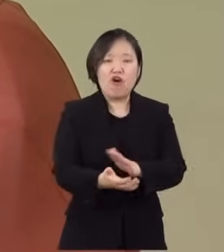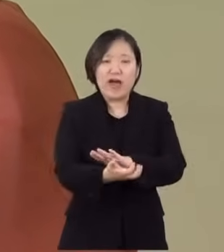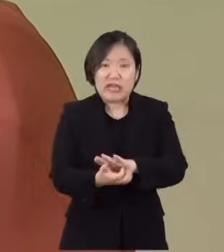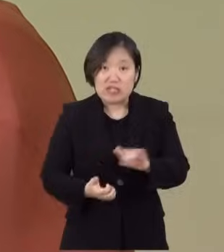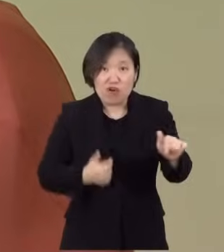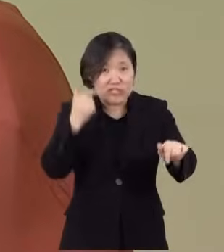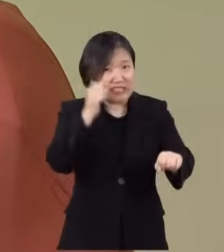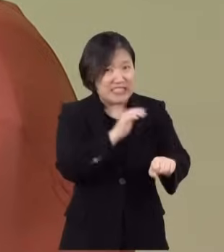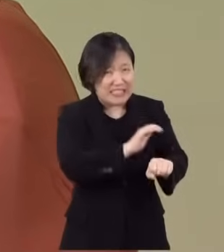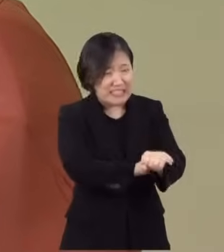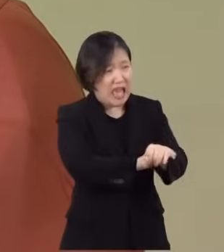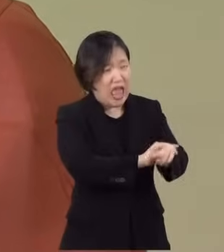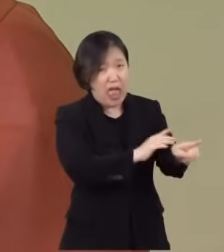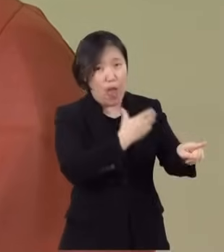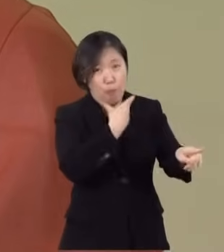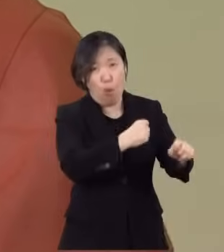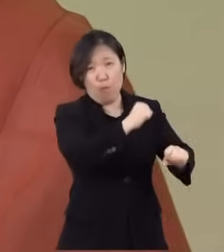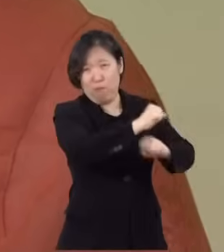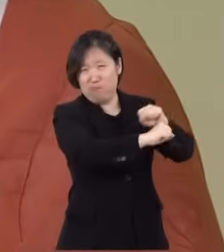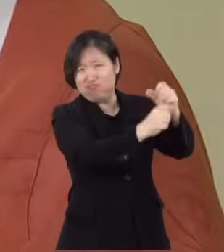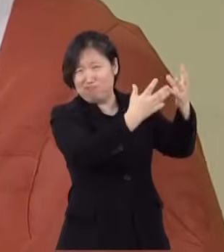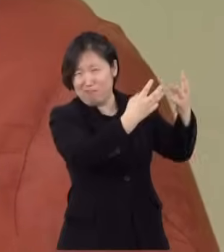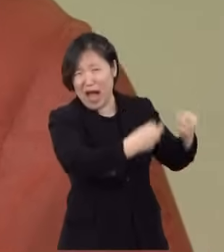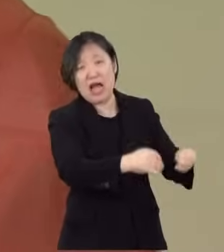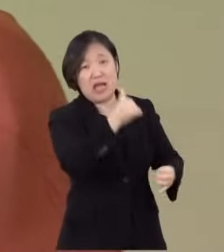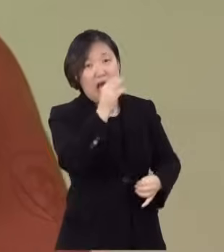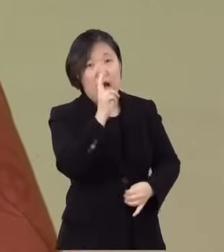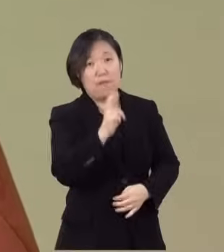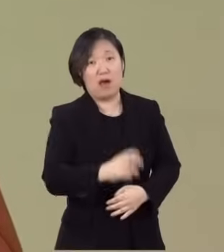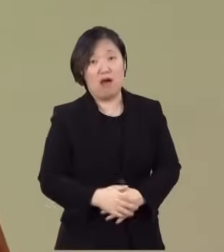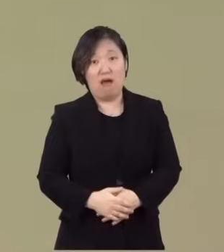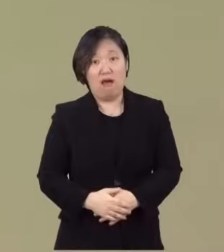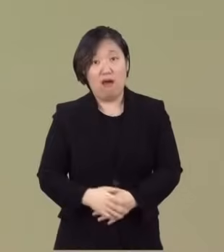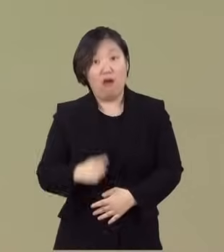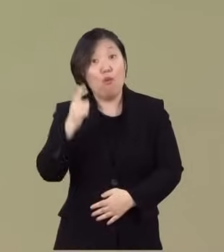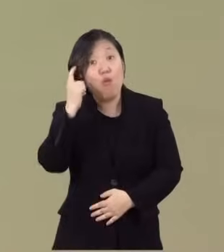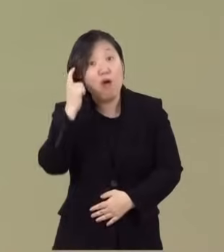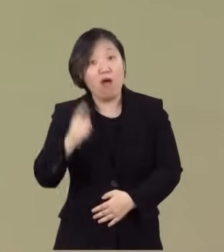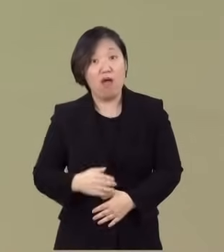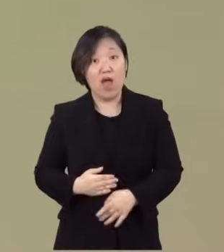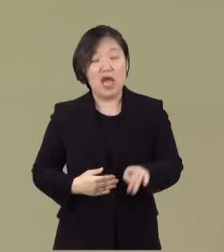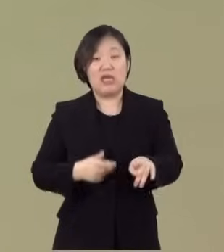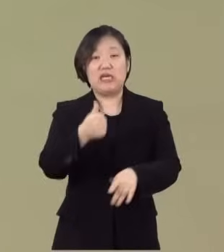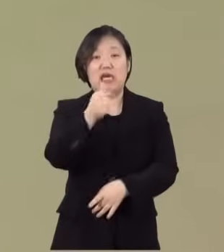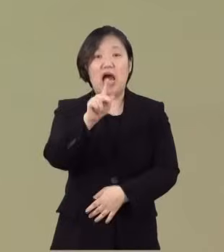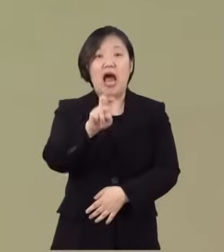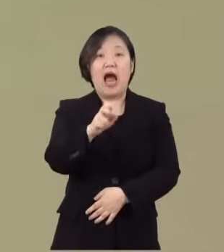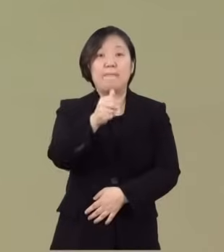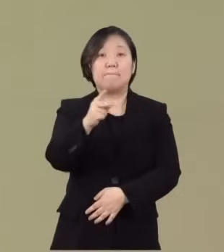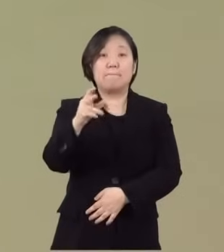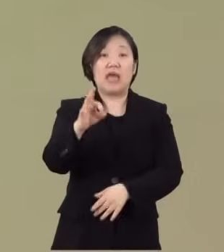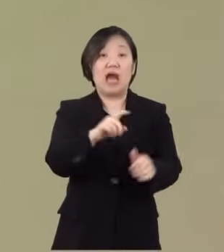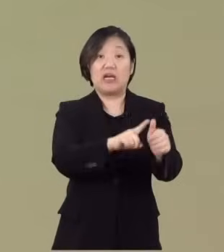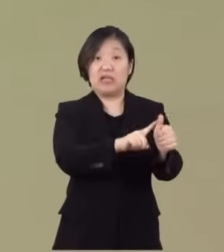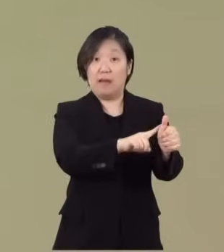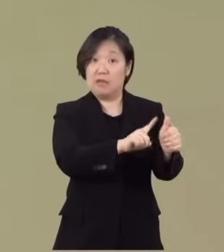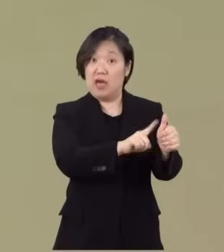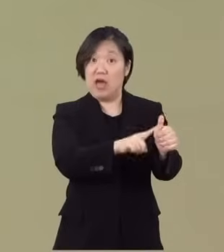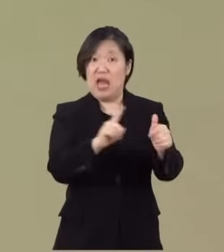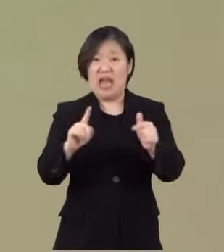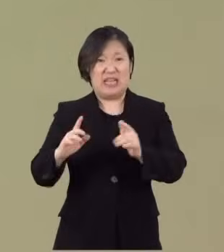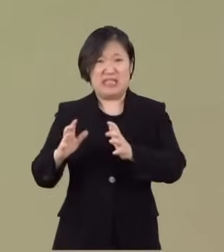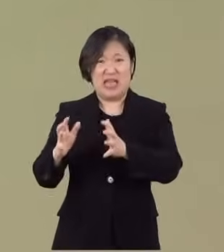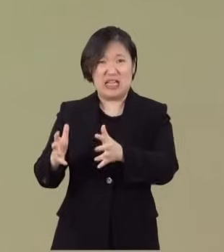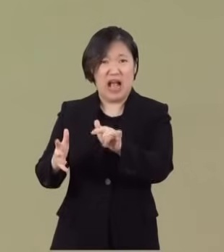닦았나 봅니다 왜냐하면이 함양이라는 부자는이 세상에 아무런